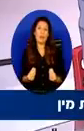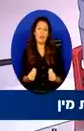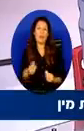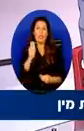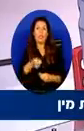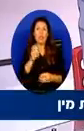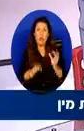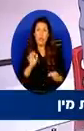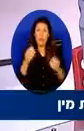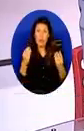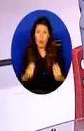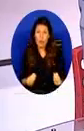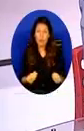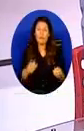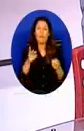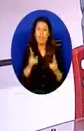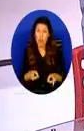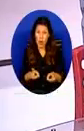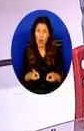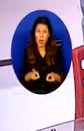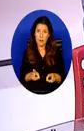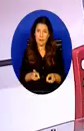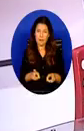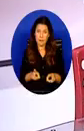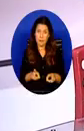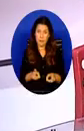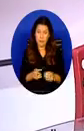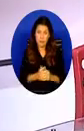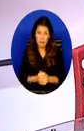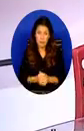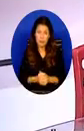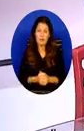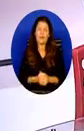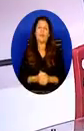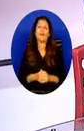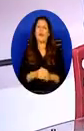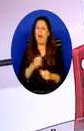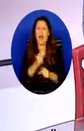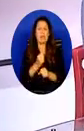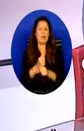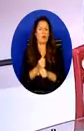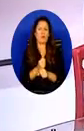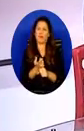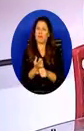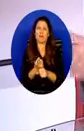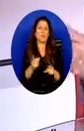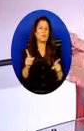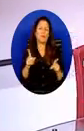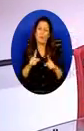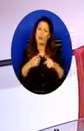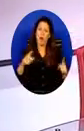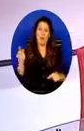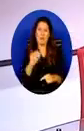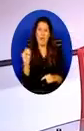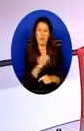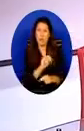יכולים לעסוק בסימן... היי, לפרק קיות של חוק העונשין, בדיוק כפי שעוסקים בסימנים